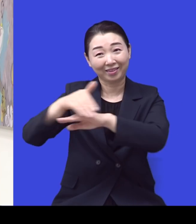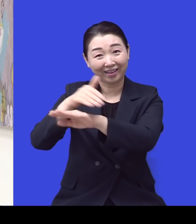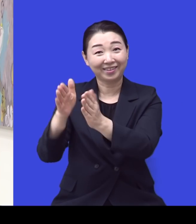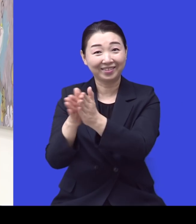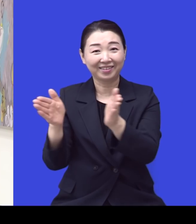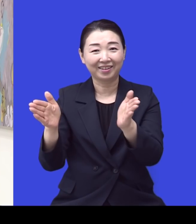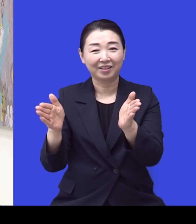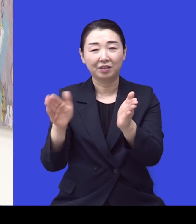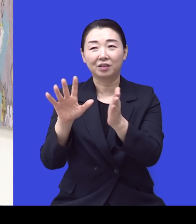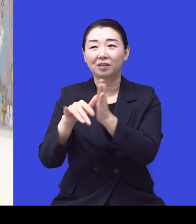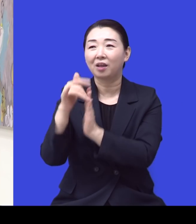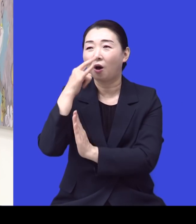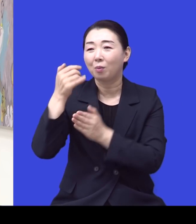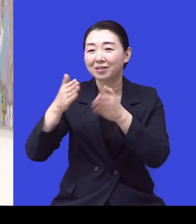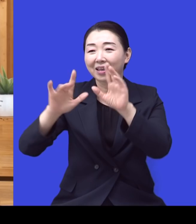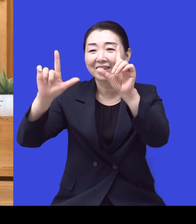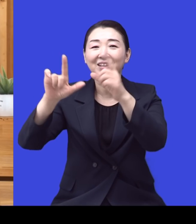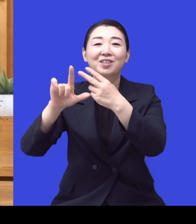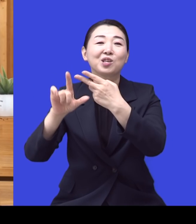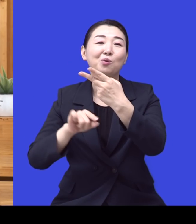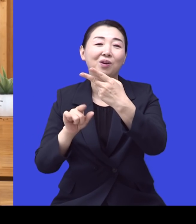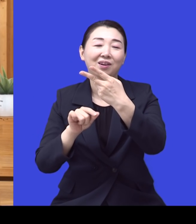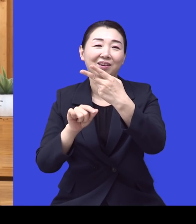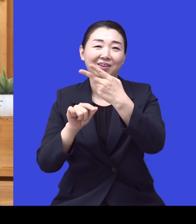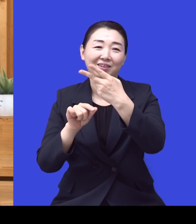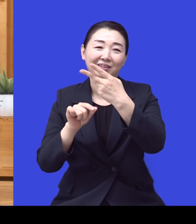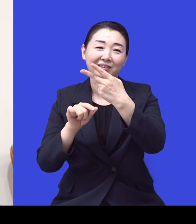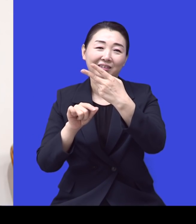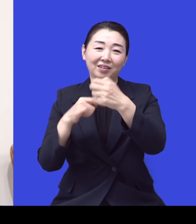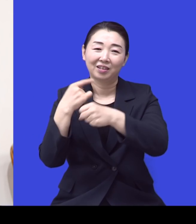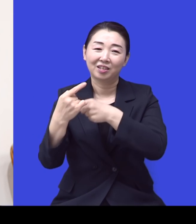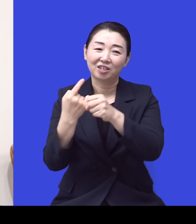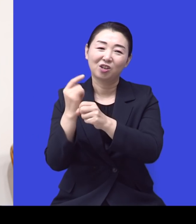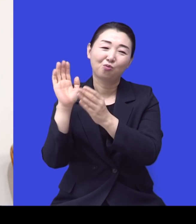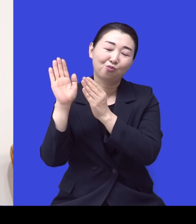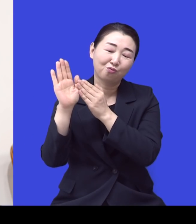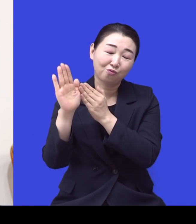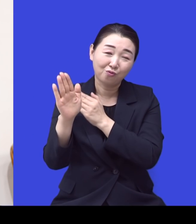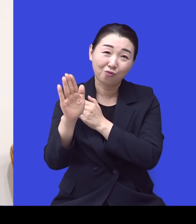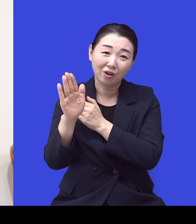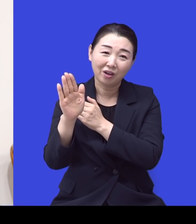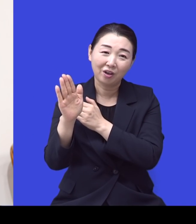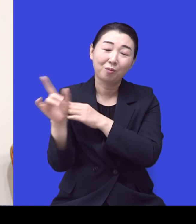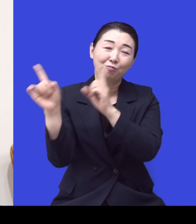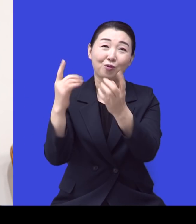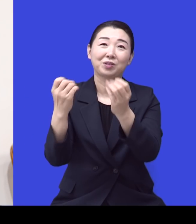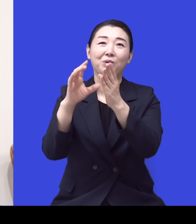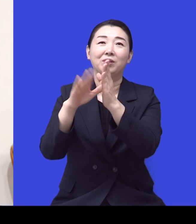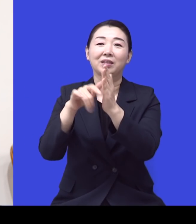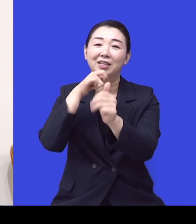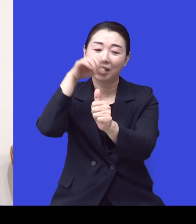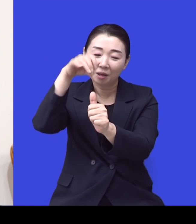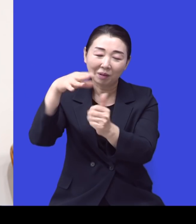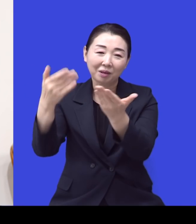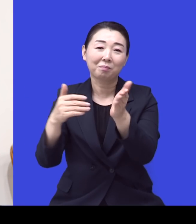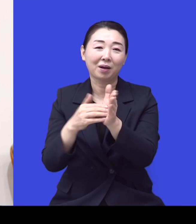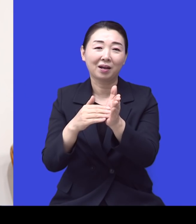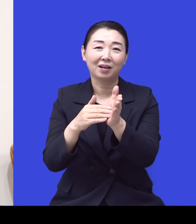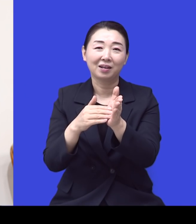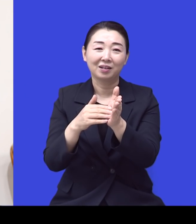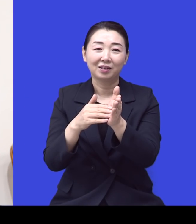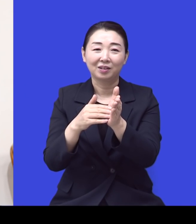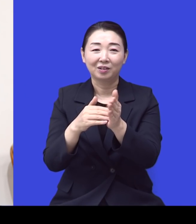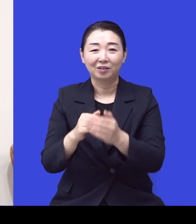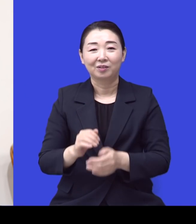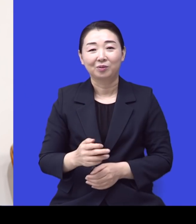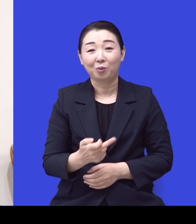그때 어머니 생신이 2월인데 그 1년 후에 부활절 날 세례를 받으셨거든요. 그 저에게 형님에게 이제